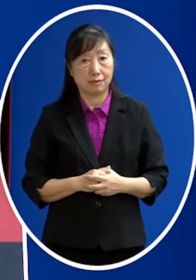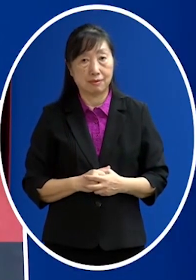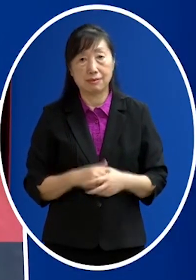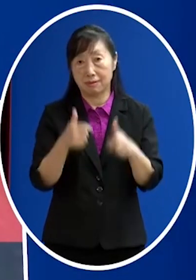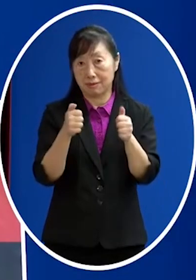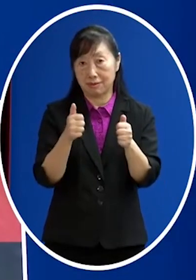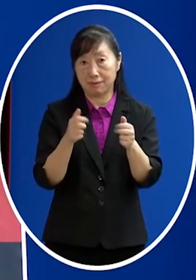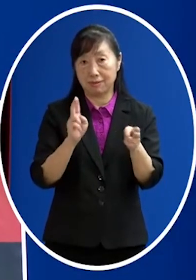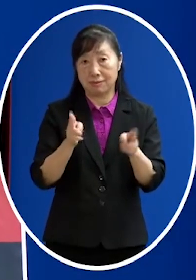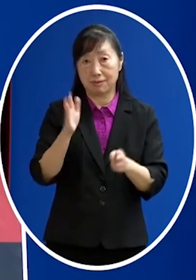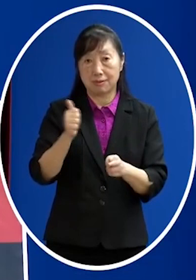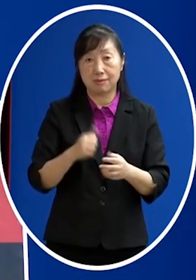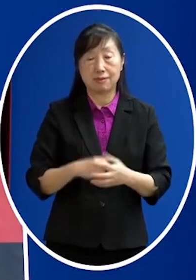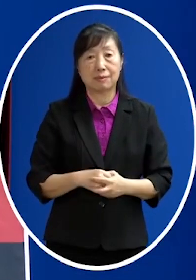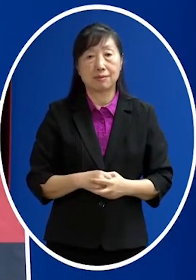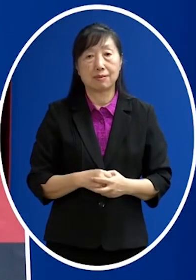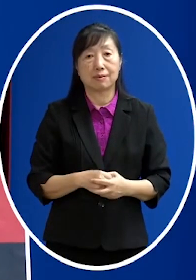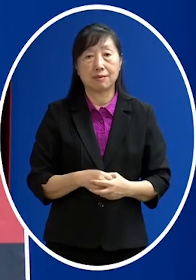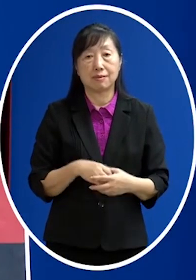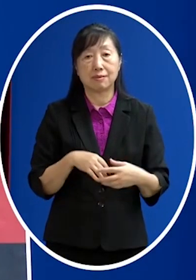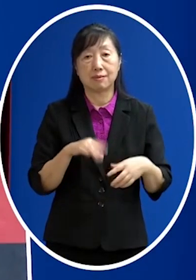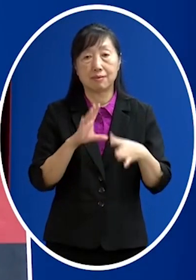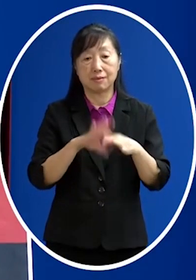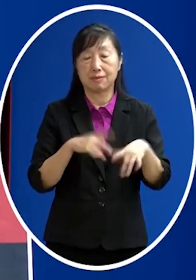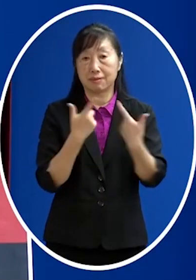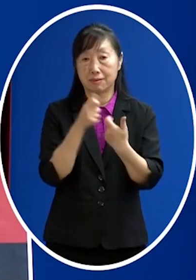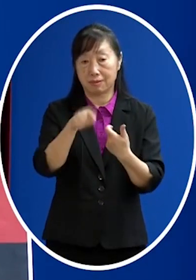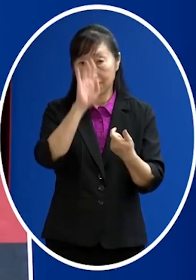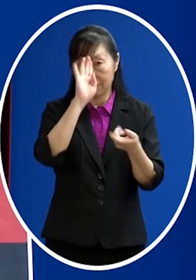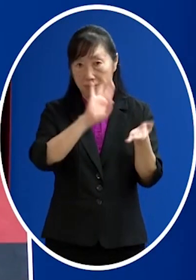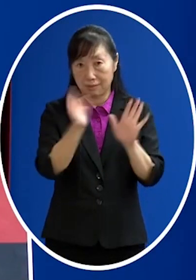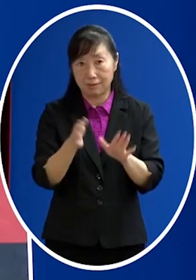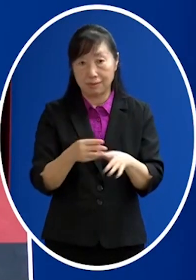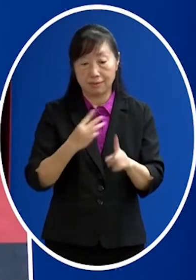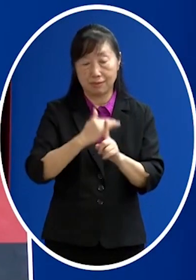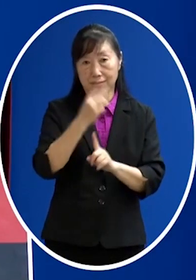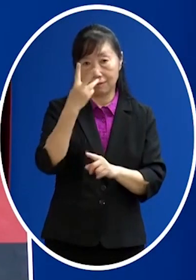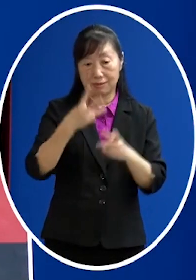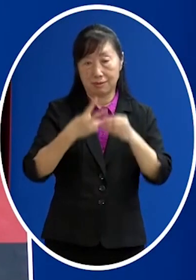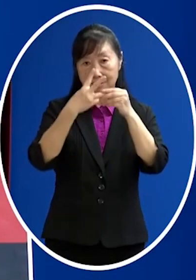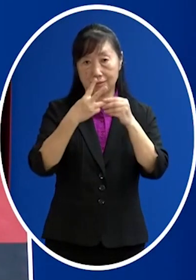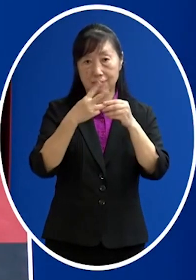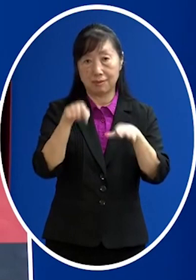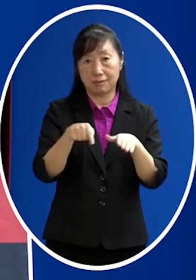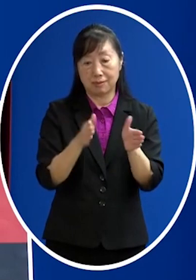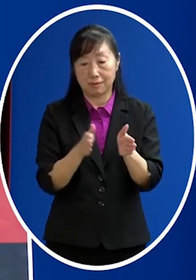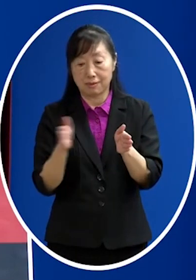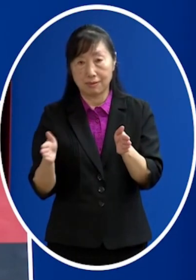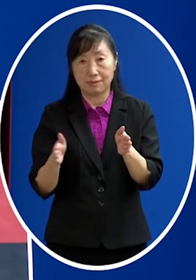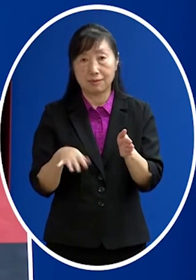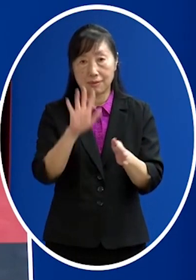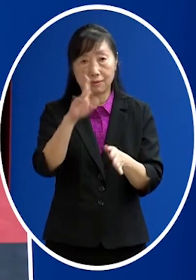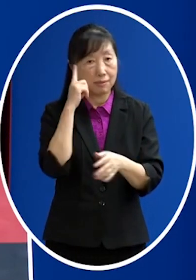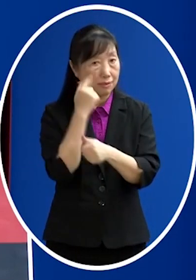谢谢指挥官哈，那针对因应。疫情三级警戒在延续这一部分那么考量